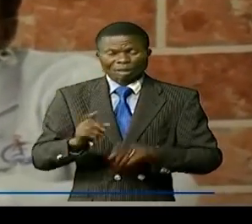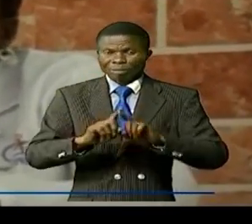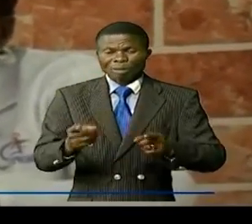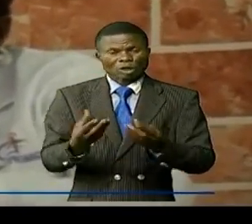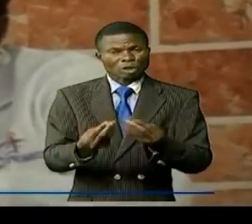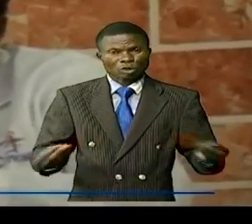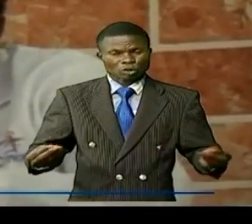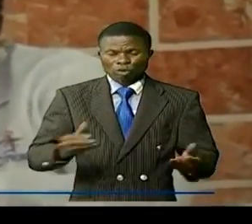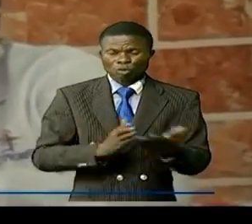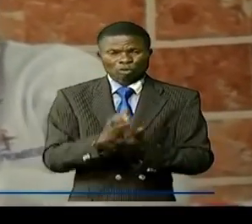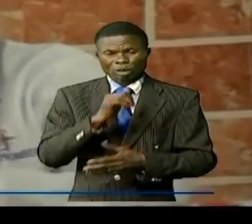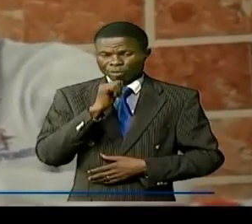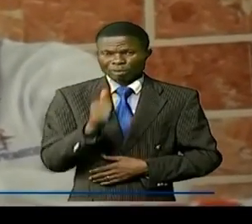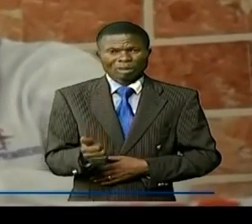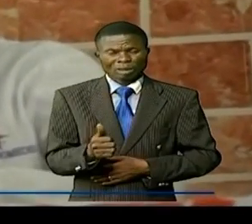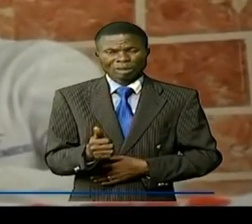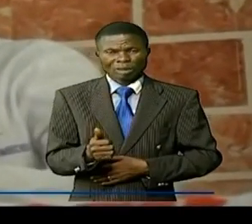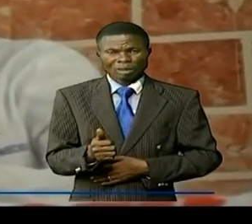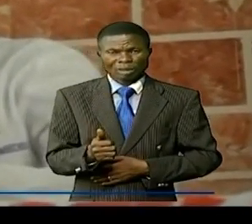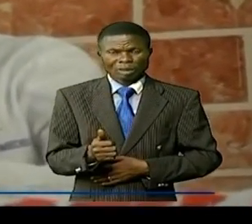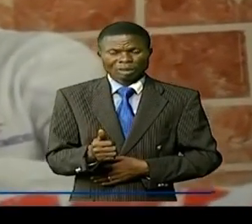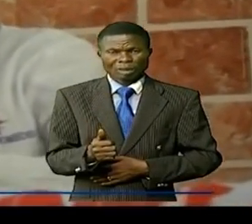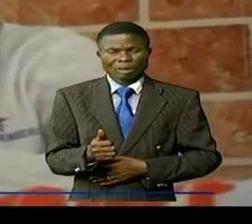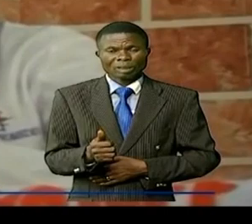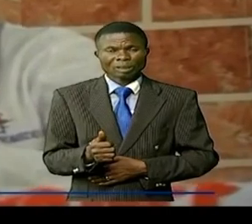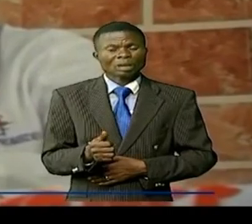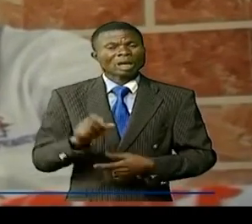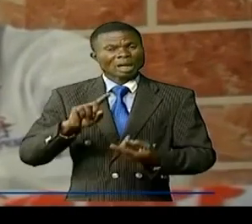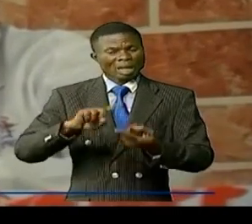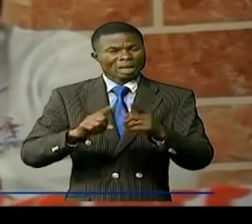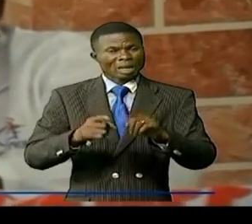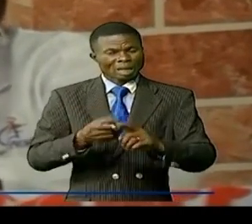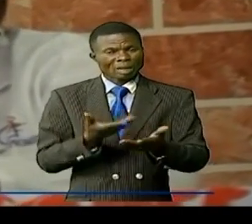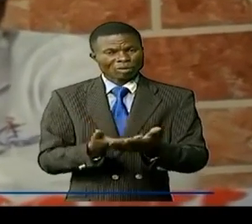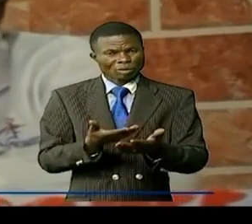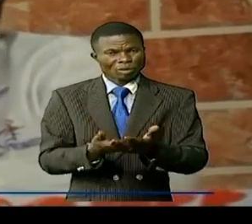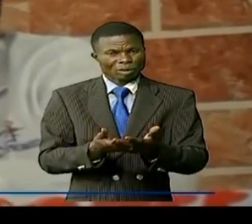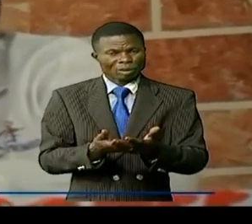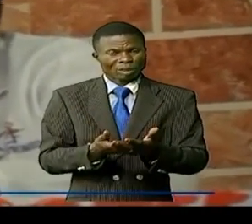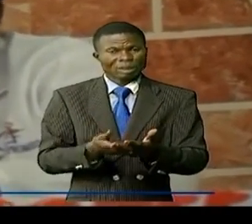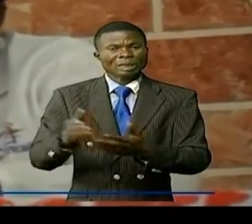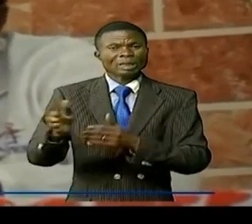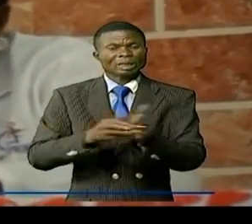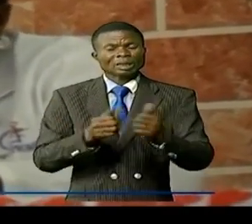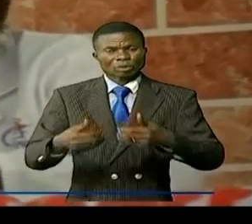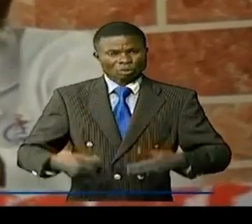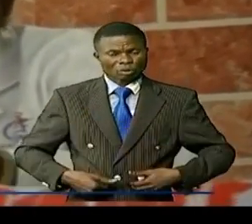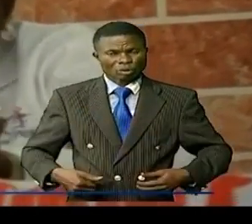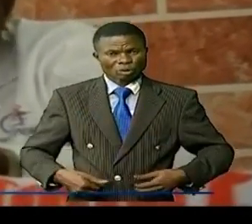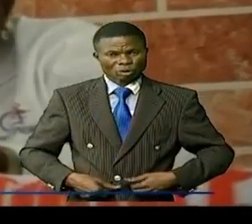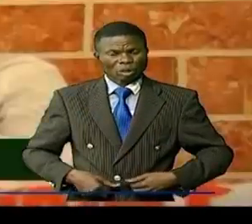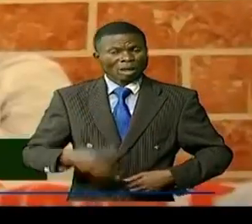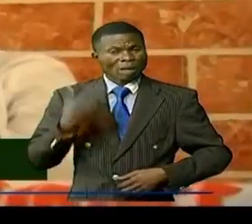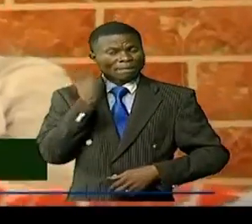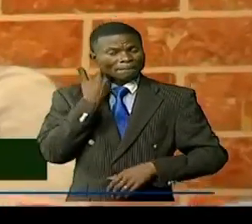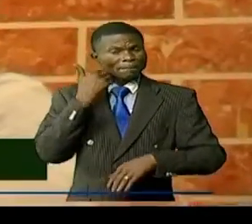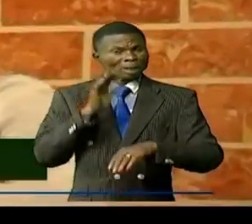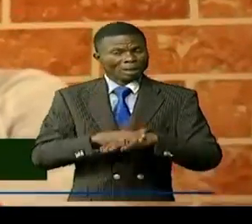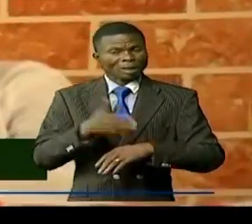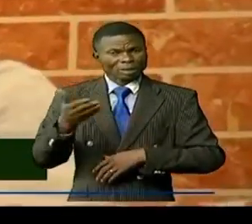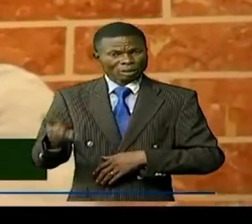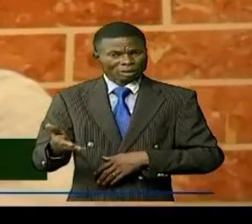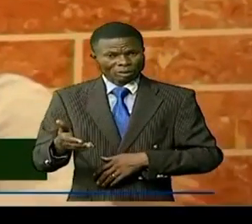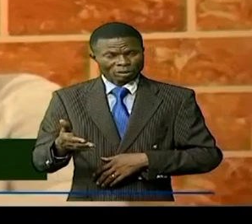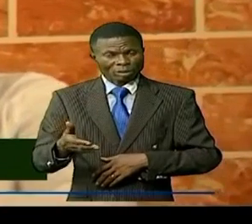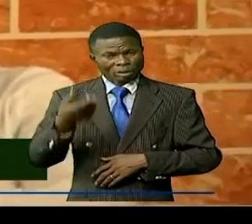notion d'affection. Et ce sont des relations qui exposent la jeunesse à beaucoup de risques. Je vais vous dire que